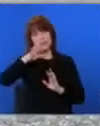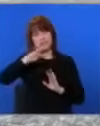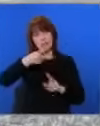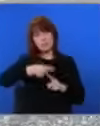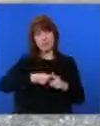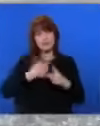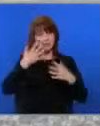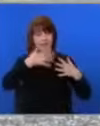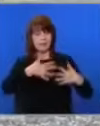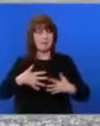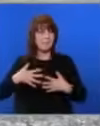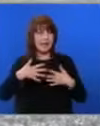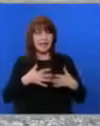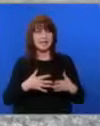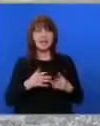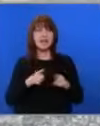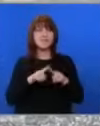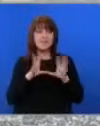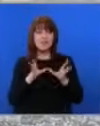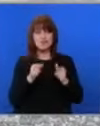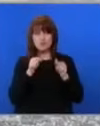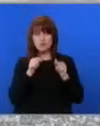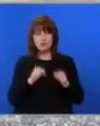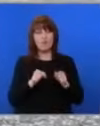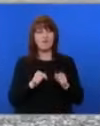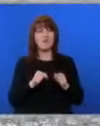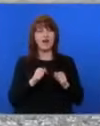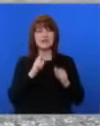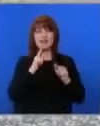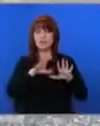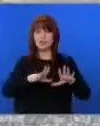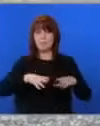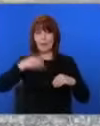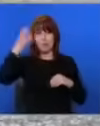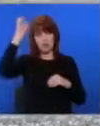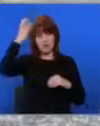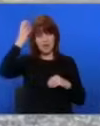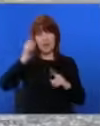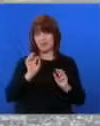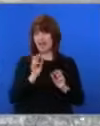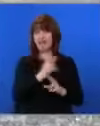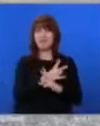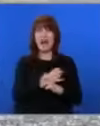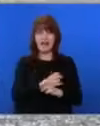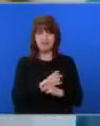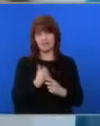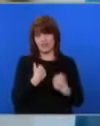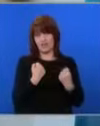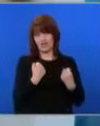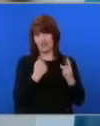прегледи. Съответно, това всичко трябва да се поема от държавата, защото така е в Австрия, а затова и живея